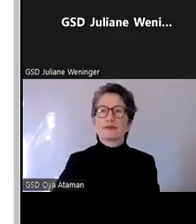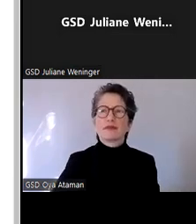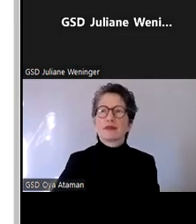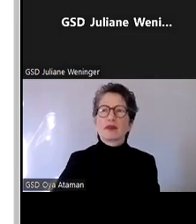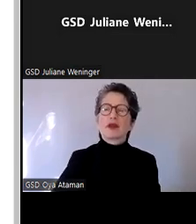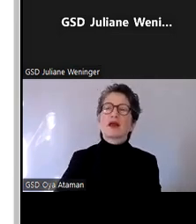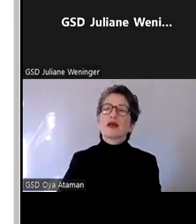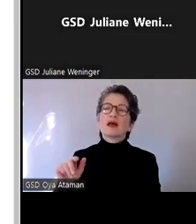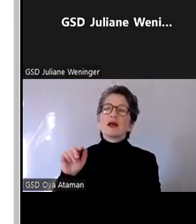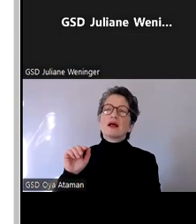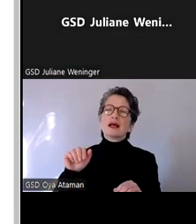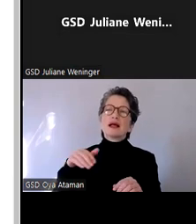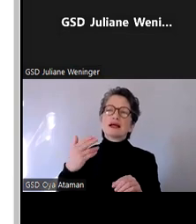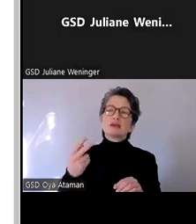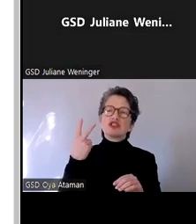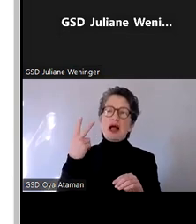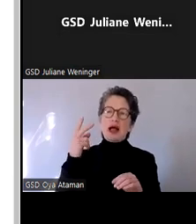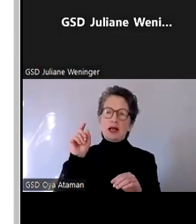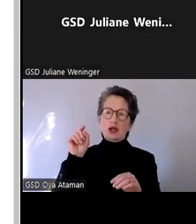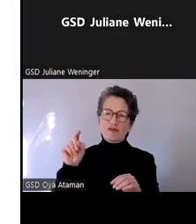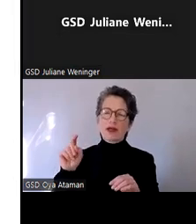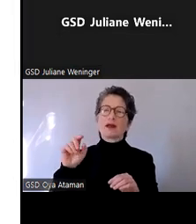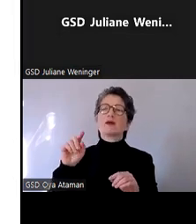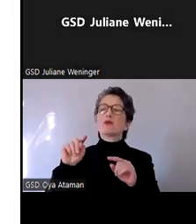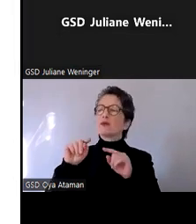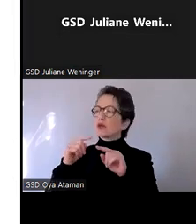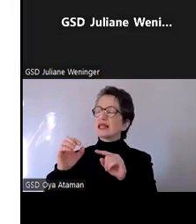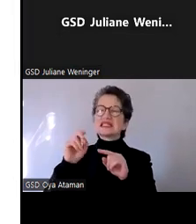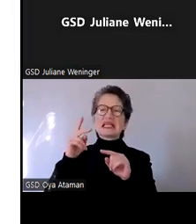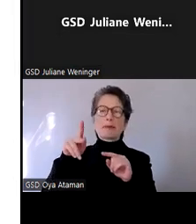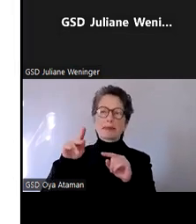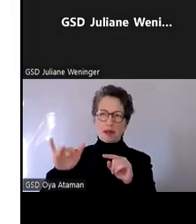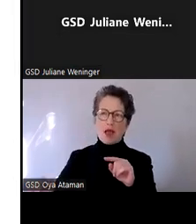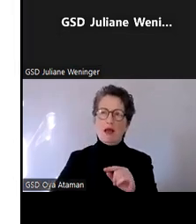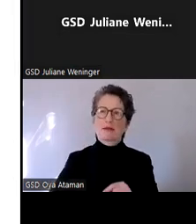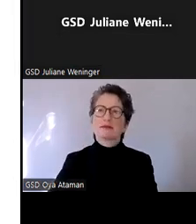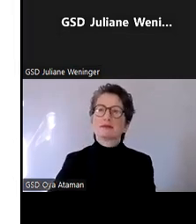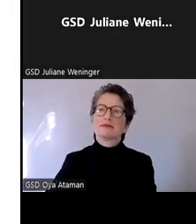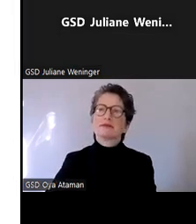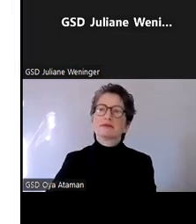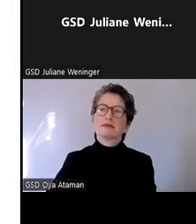sind zwei Buttons und dann gibt es auch Skip-Form und dann kann man das auch einfach überspringen und kann ihn trotzdem verwenden.